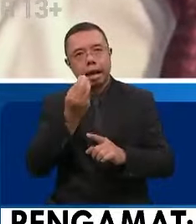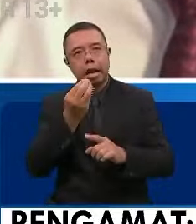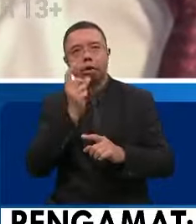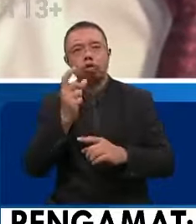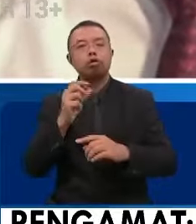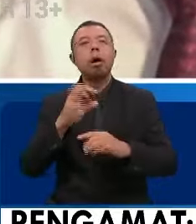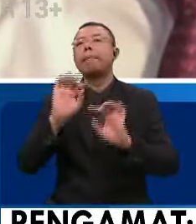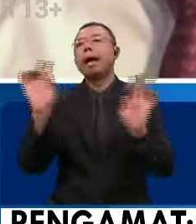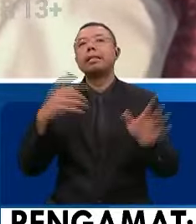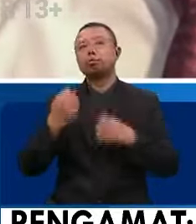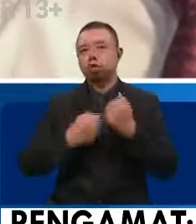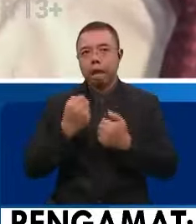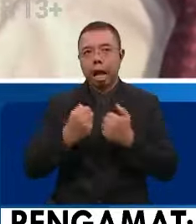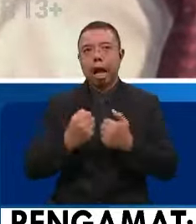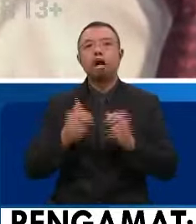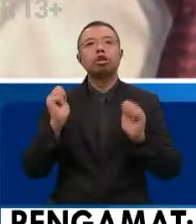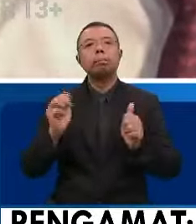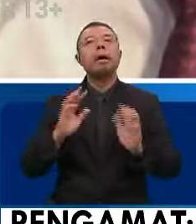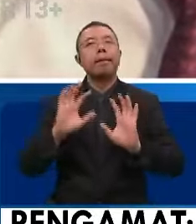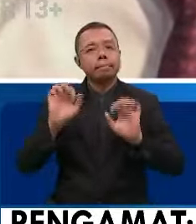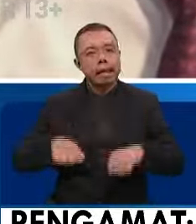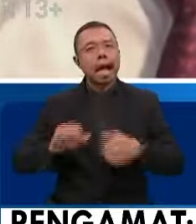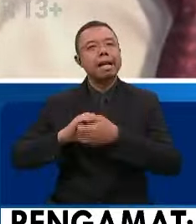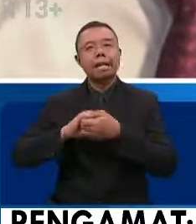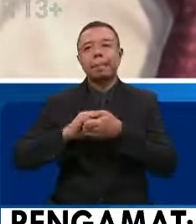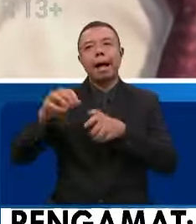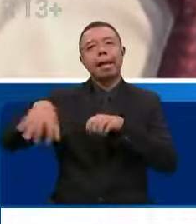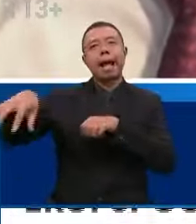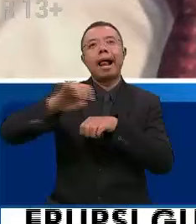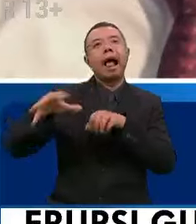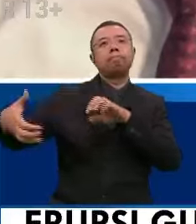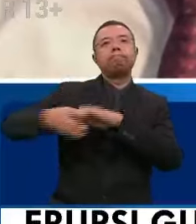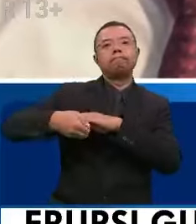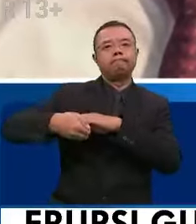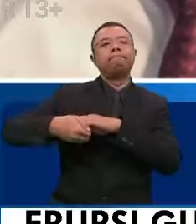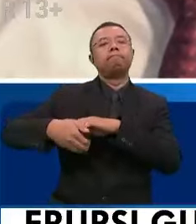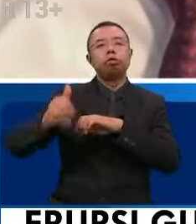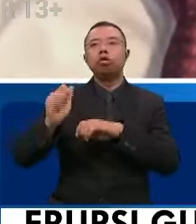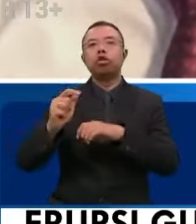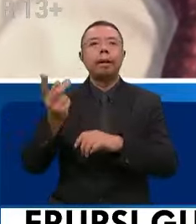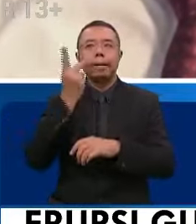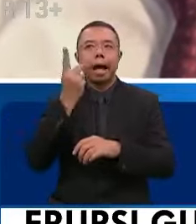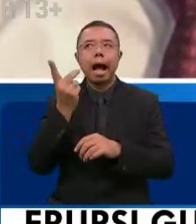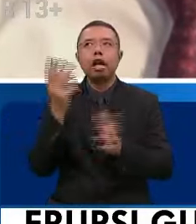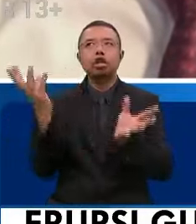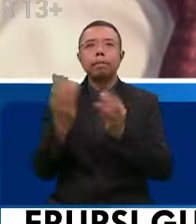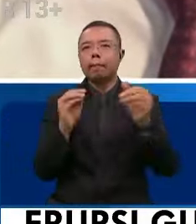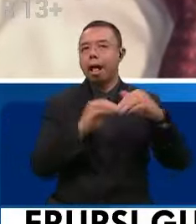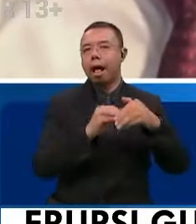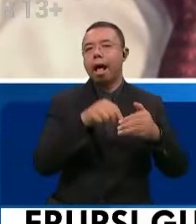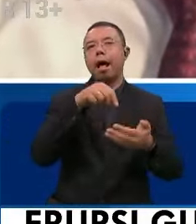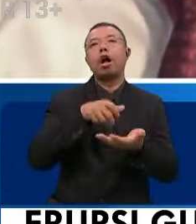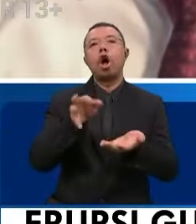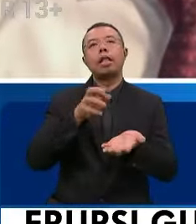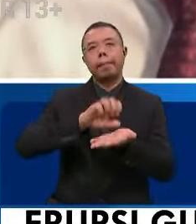Usaha Kota Madiun untuk bekerjasama dengan daerah-daerah lain dalam rangka menjaga stok barang pangan yang ada di Kota